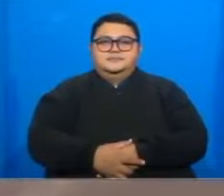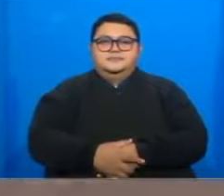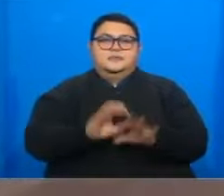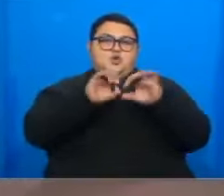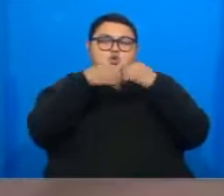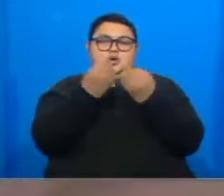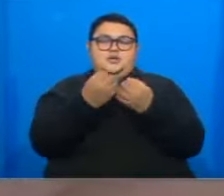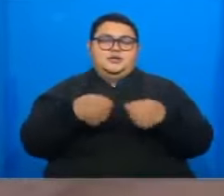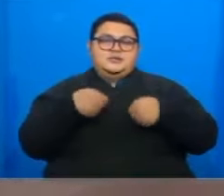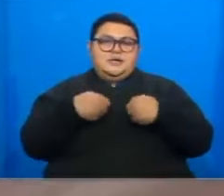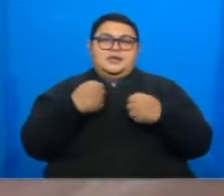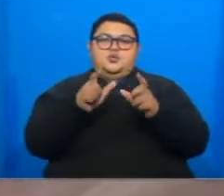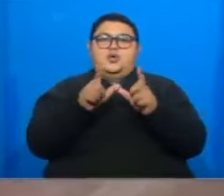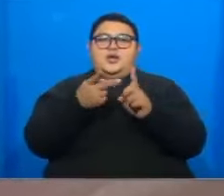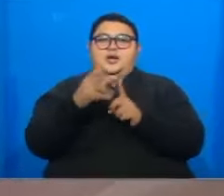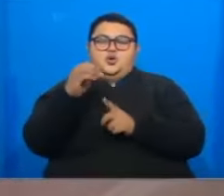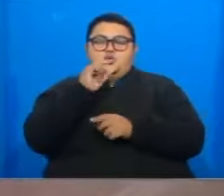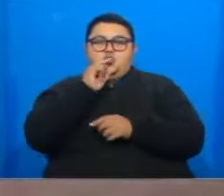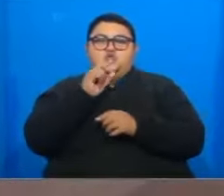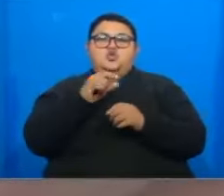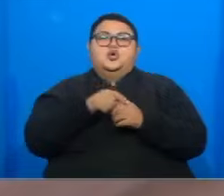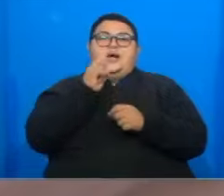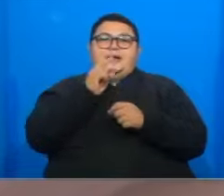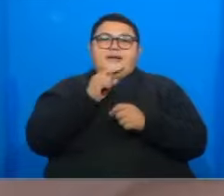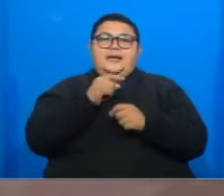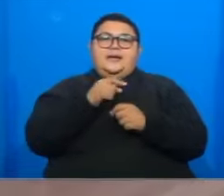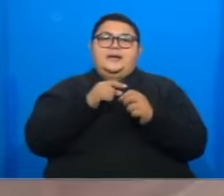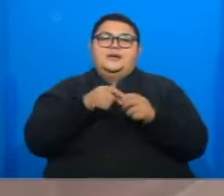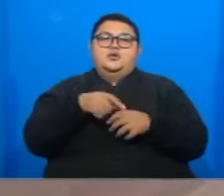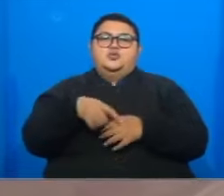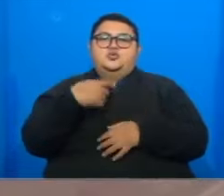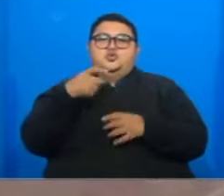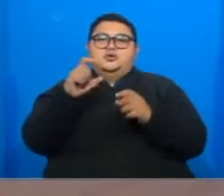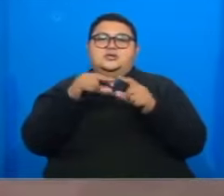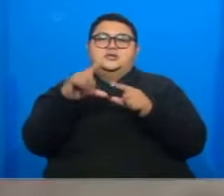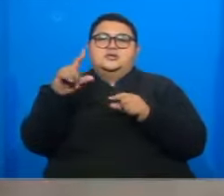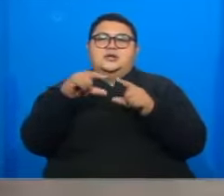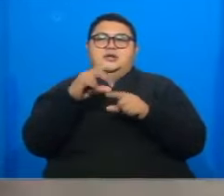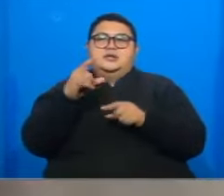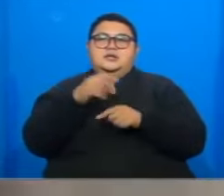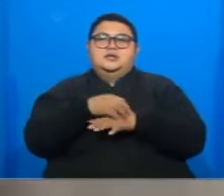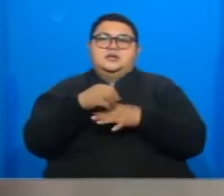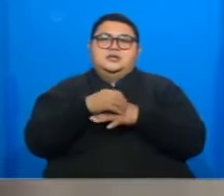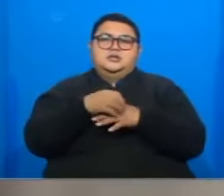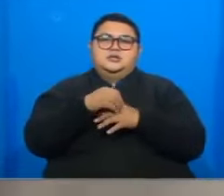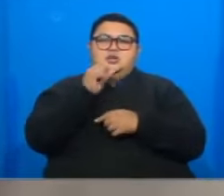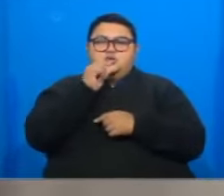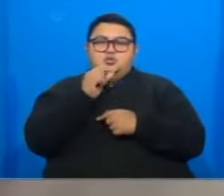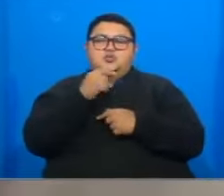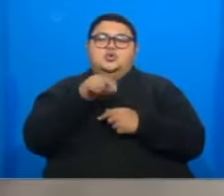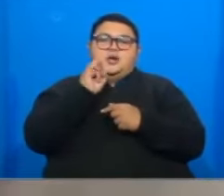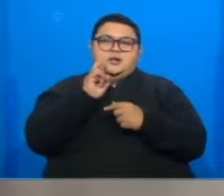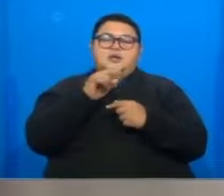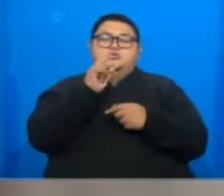Organisasi Kesehatan Dunia atau WHO menyatakan cacar monyet yang disebut sebagai Mpox sebagai keadaan darurat kesehatan masyarakat global untuk